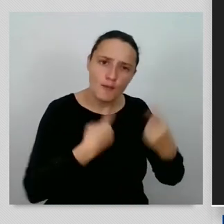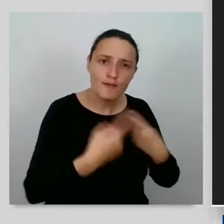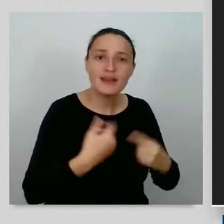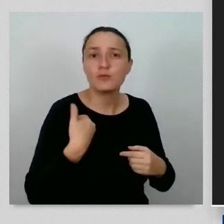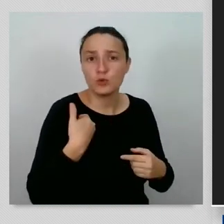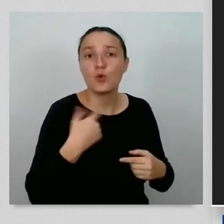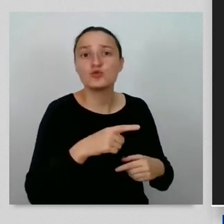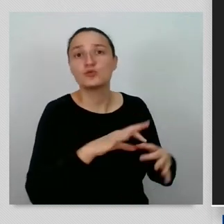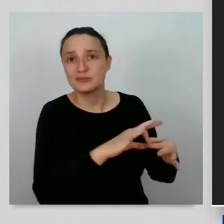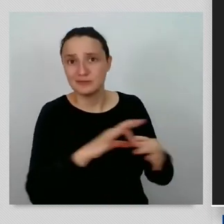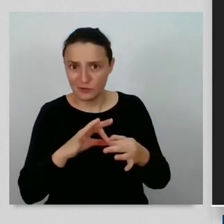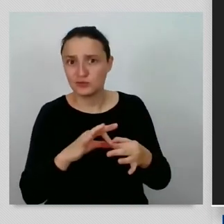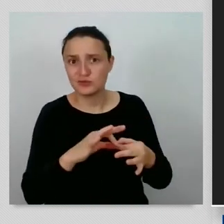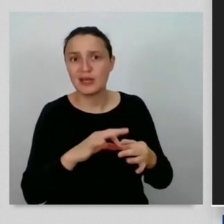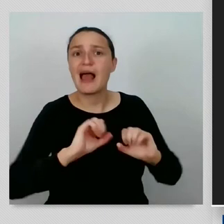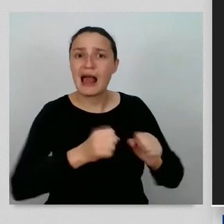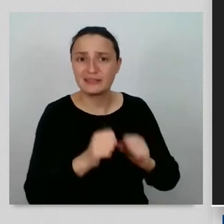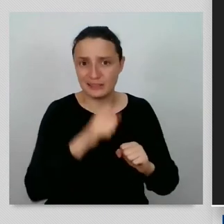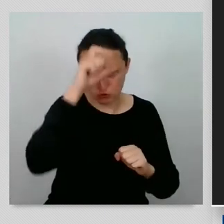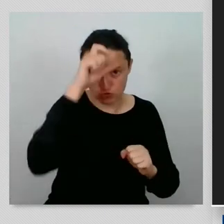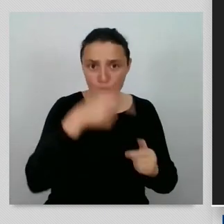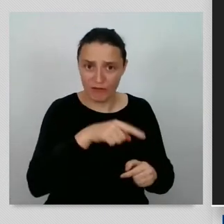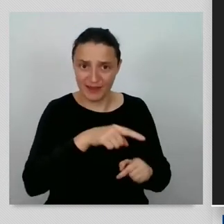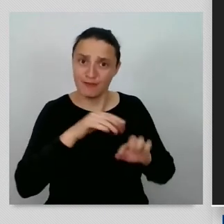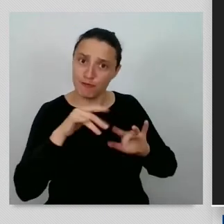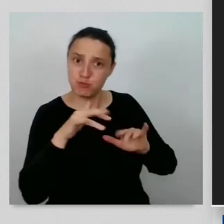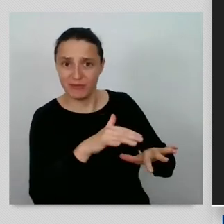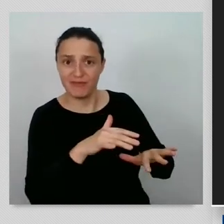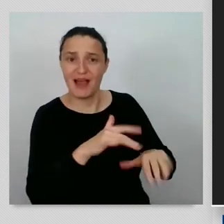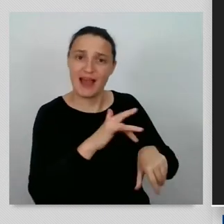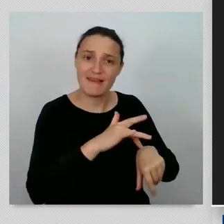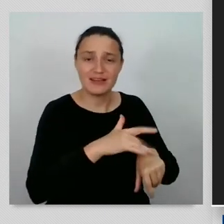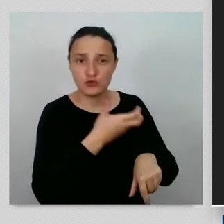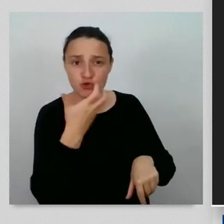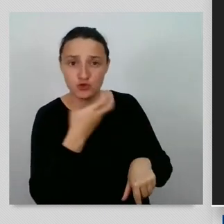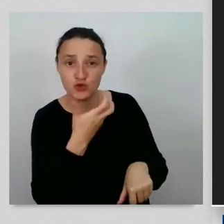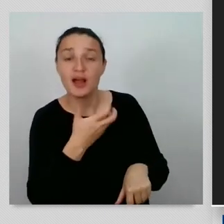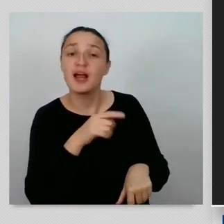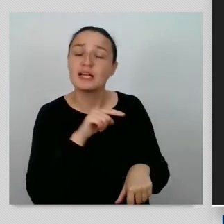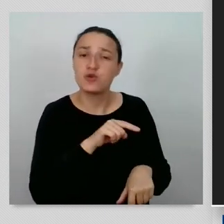związku aktywności ludzkiej z kondycją